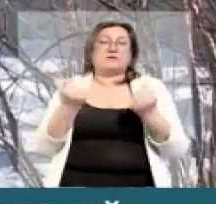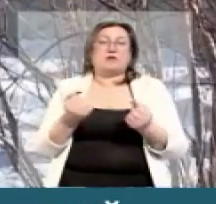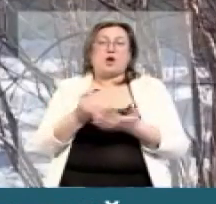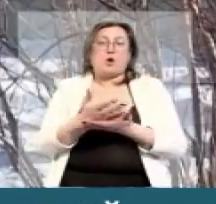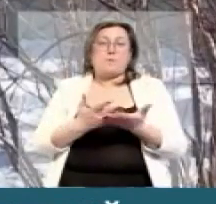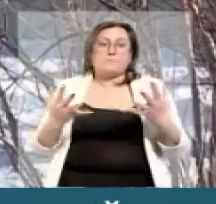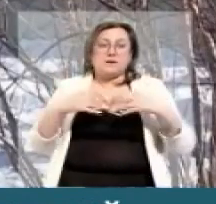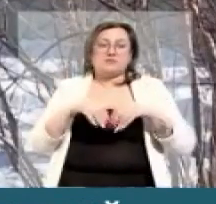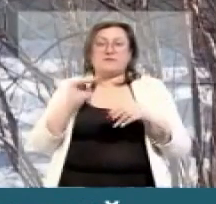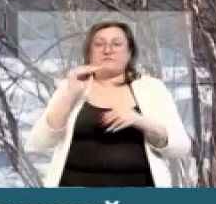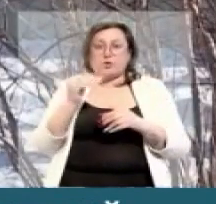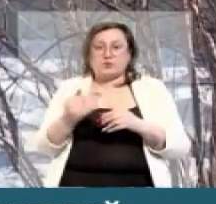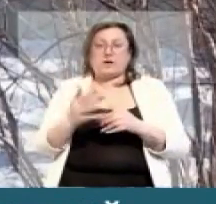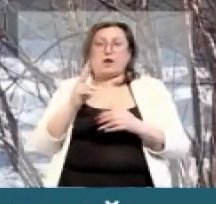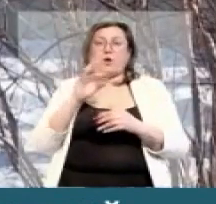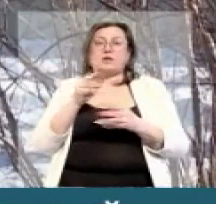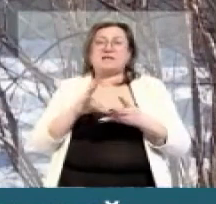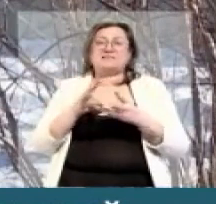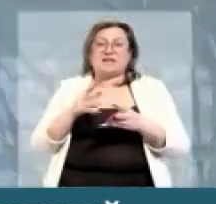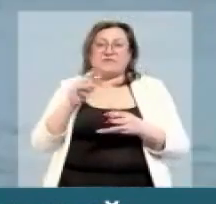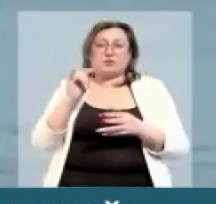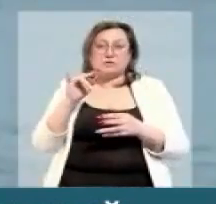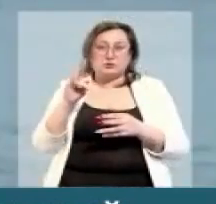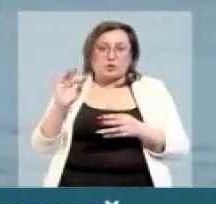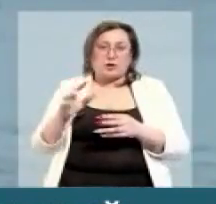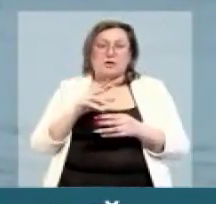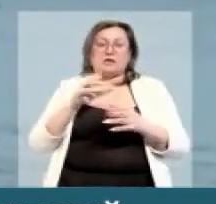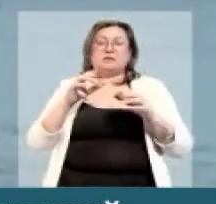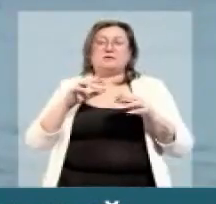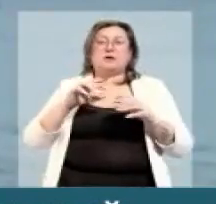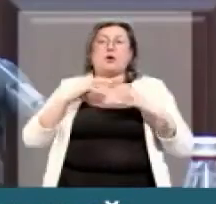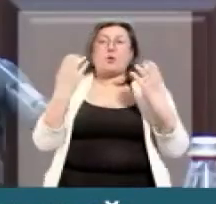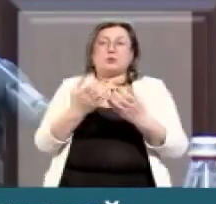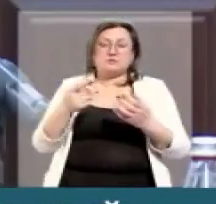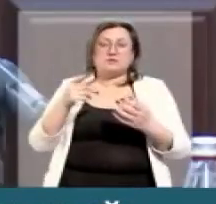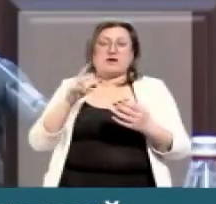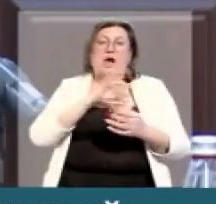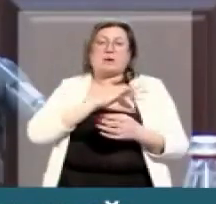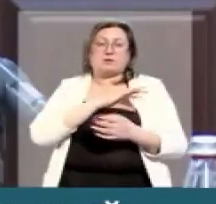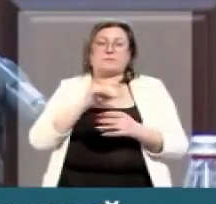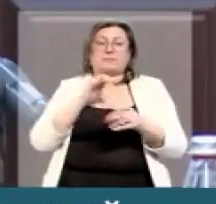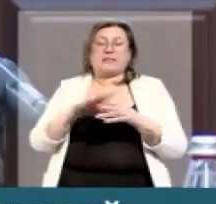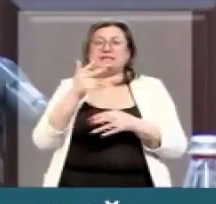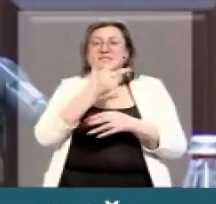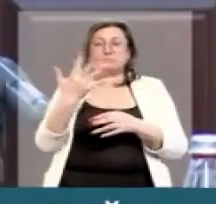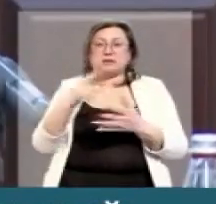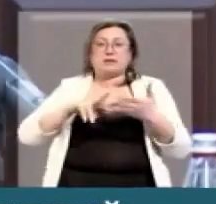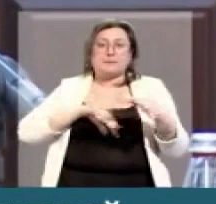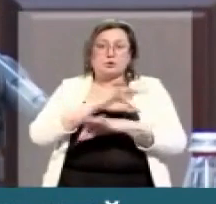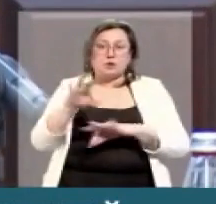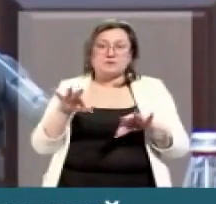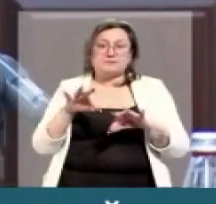физкультурно-оздоровительный комплекс в селе Федоровка, котельную в селе Фрунзенское, кинокорт в Карабалыке. На реализацию 35